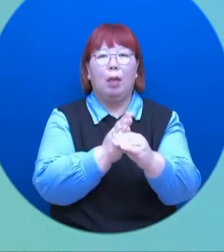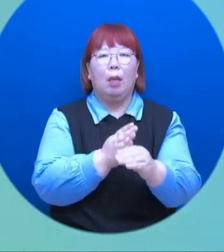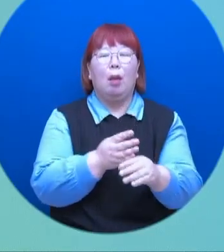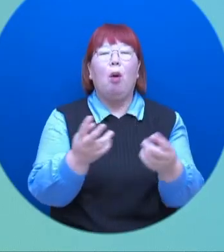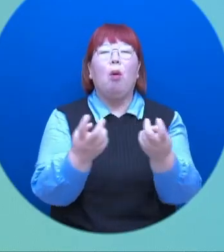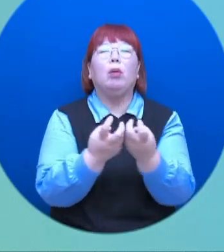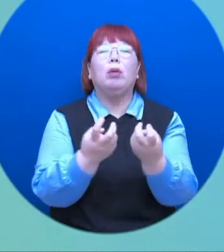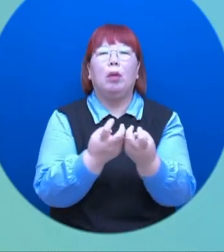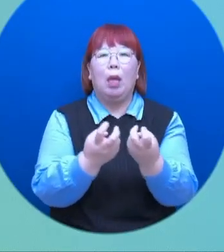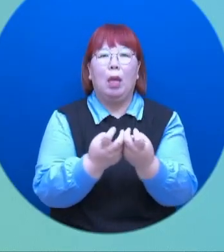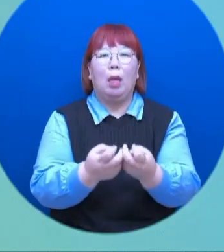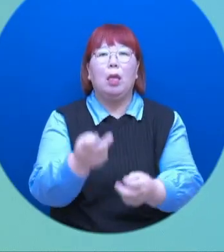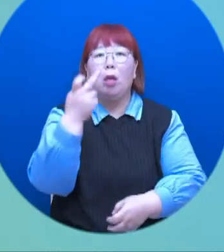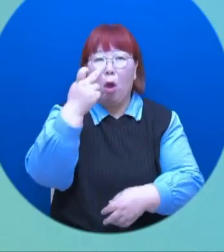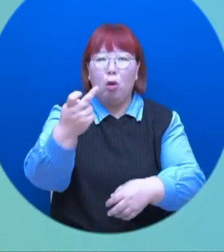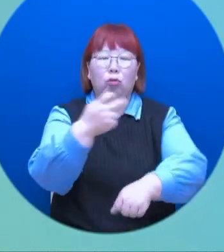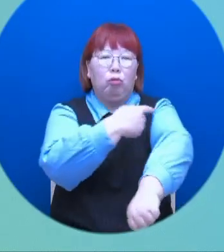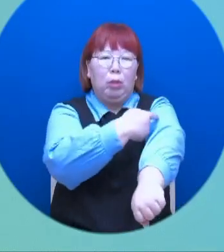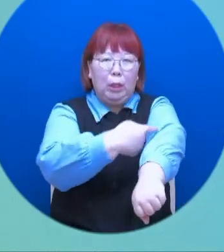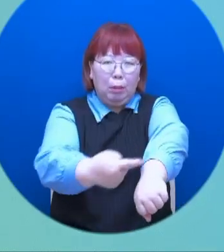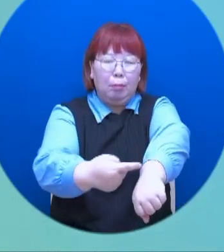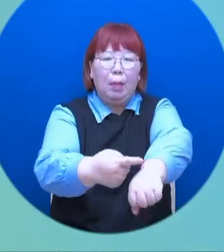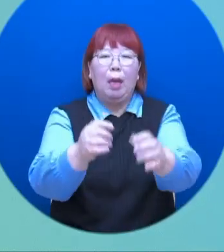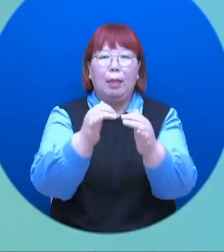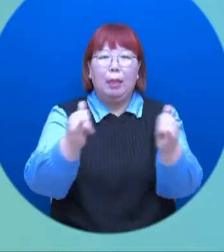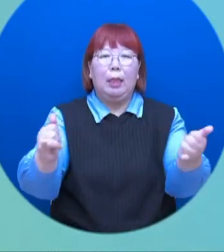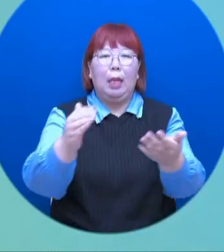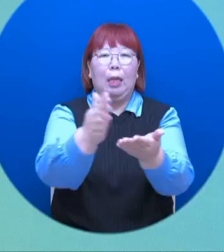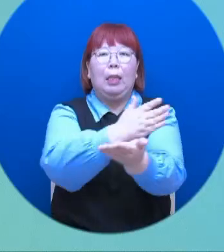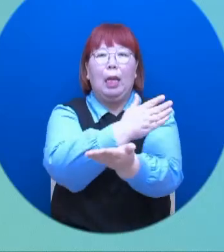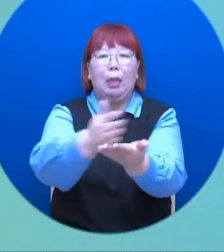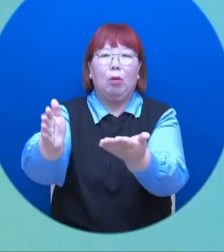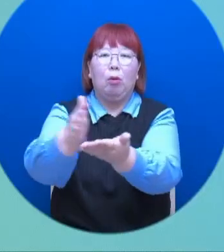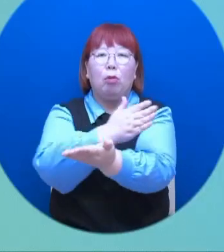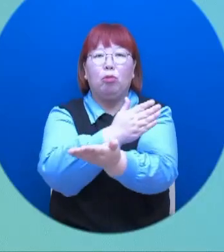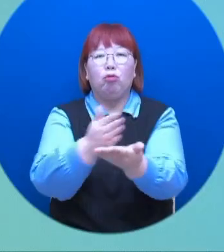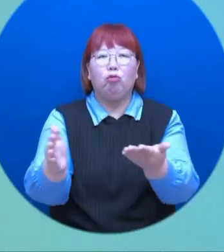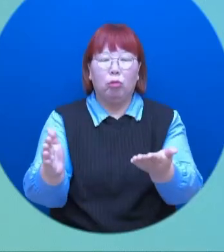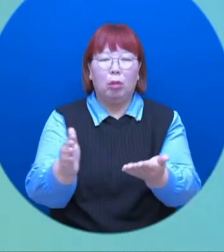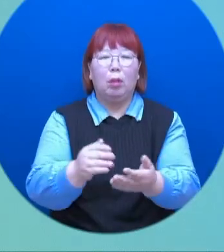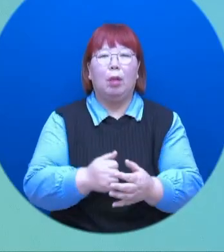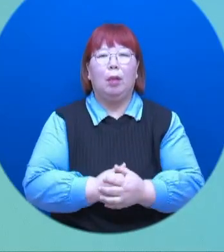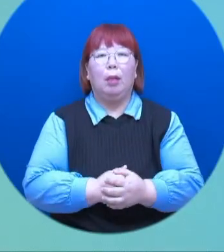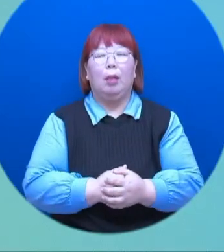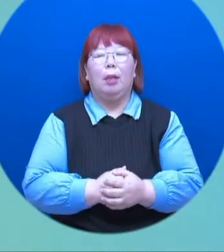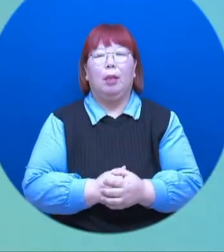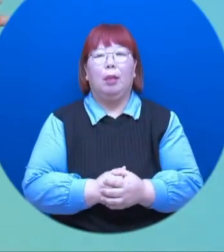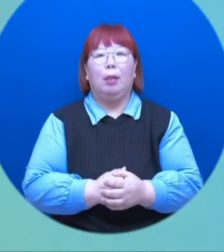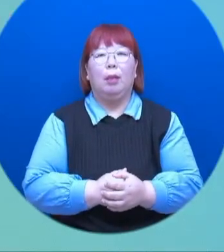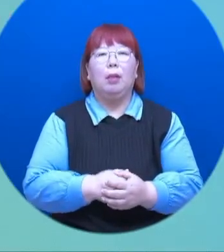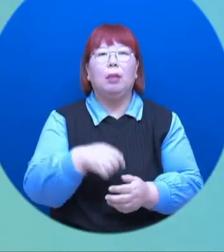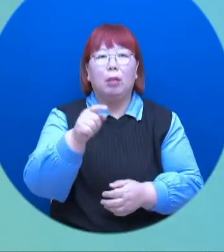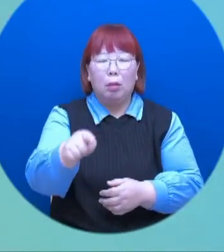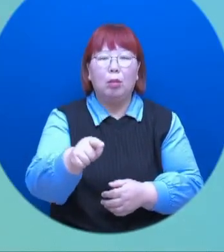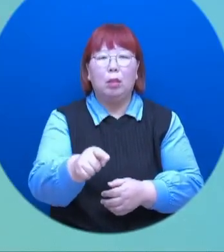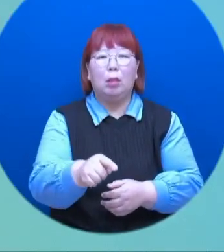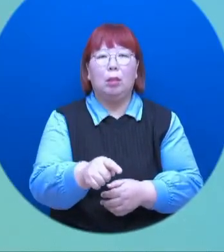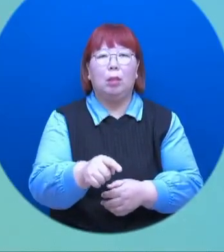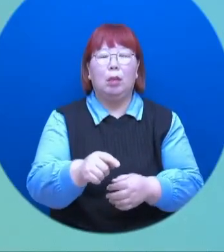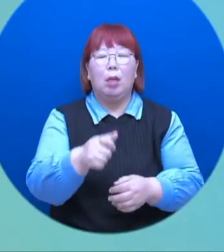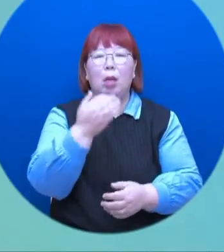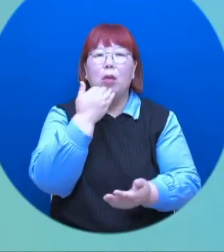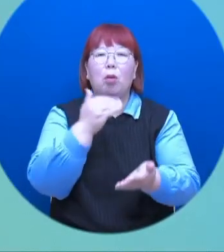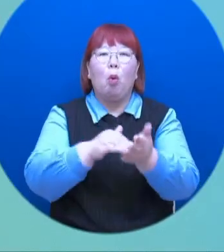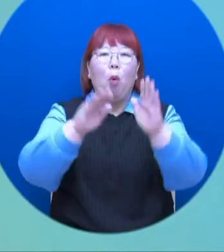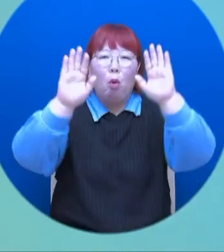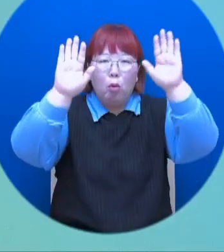하다? 12지파에게 분배하다, 나누어 주다. 그것이 여호수아 13장에